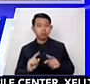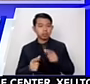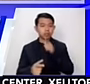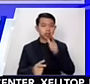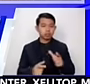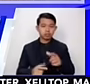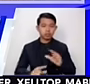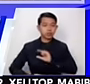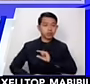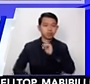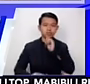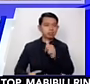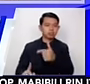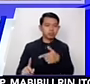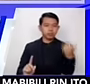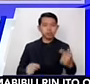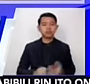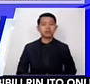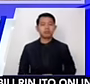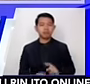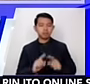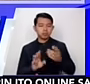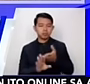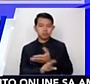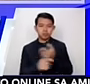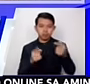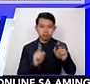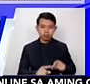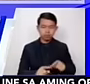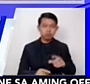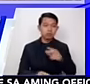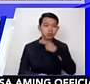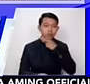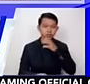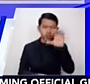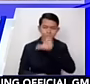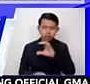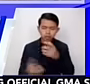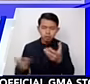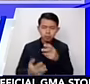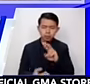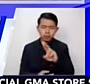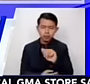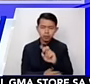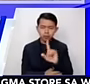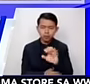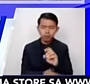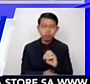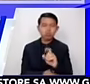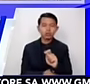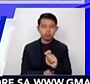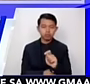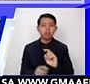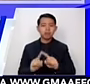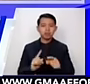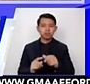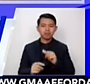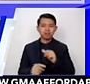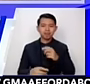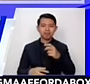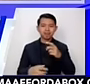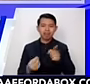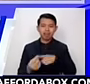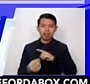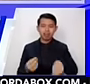engkwentro hinanap daw ng mga suspek ang volt ng tindahan Pero nabulilyaso ang plano ng grupo ng may dumaang mga